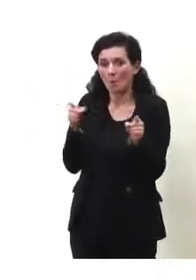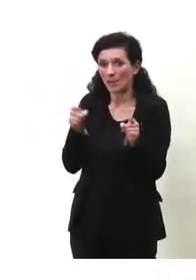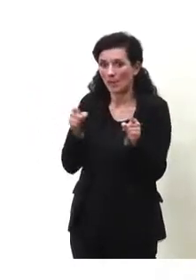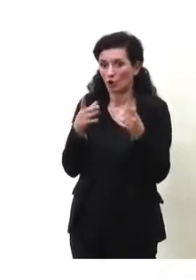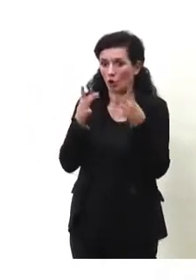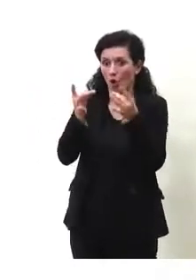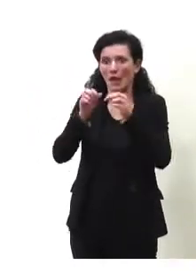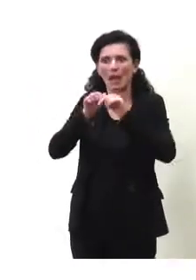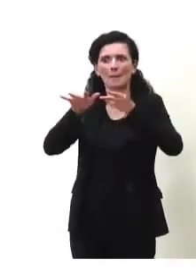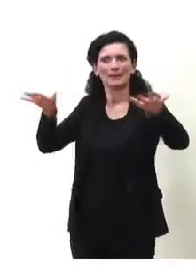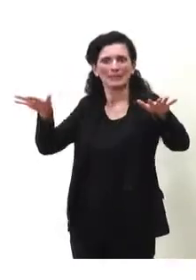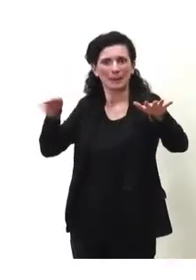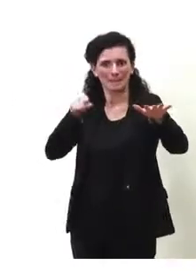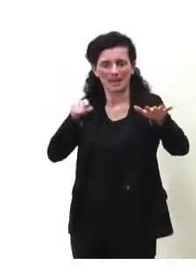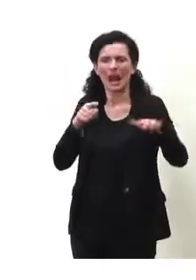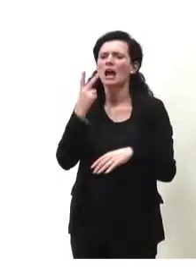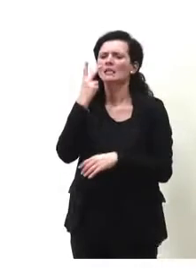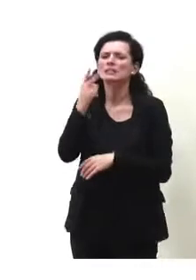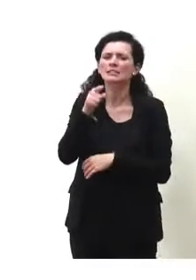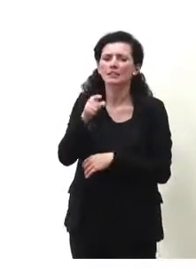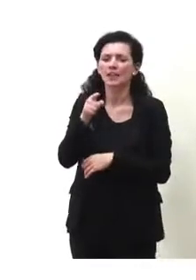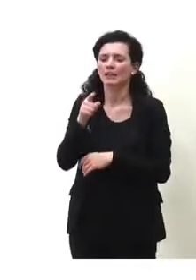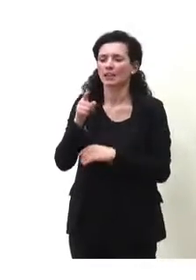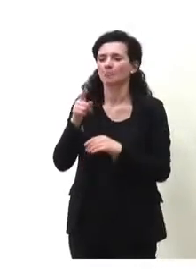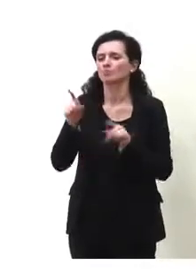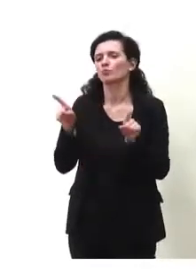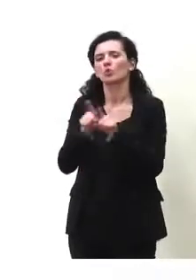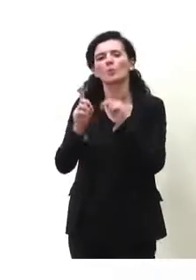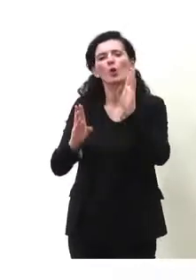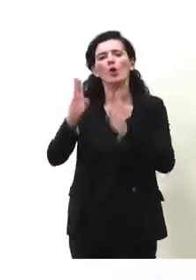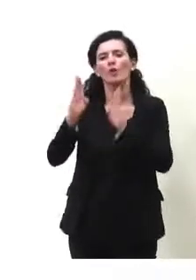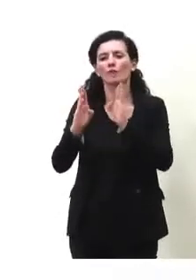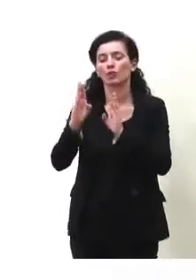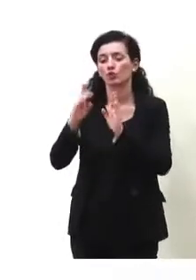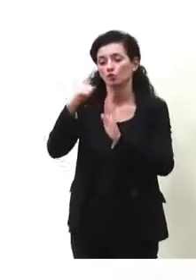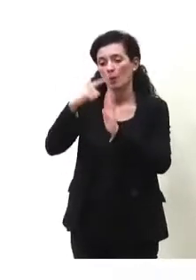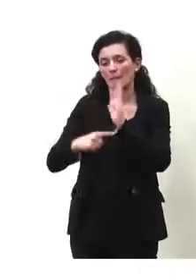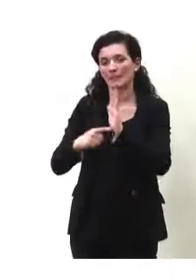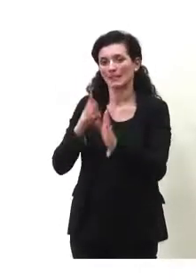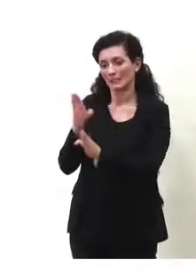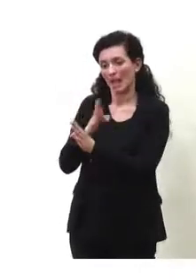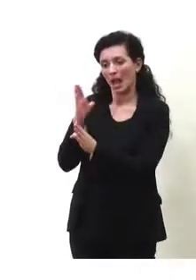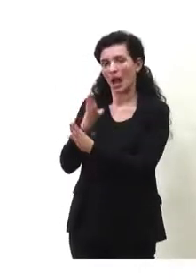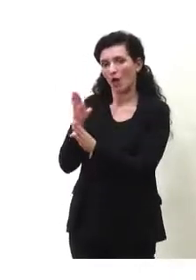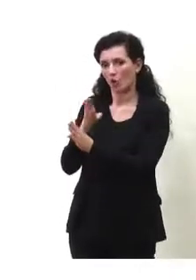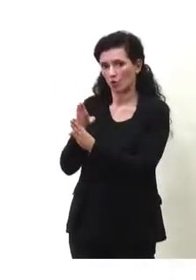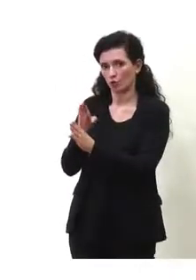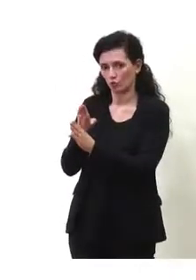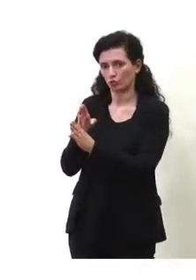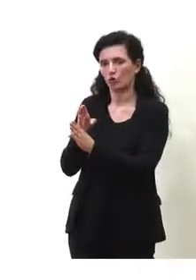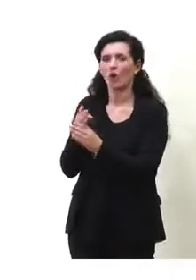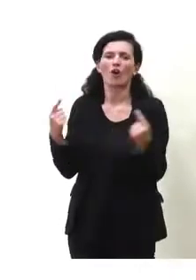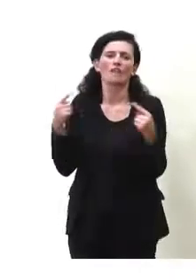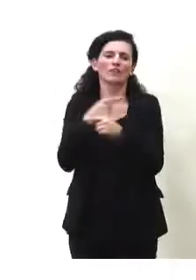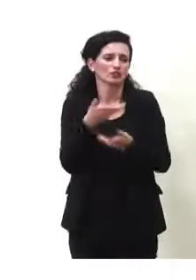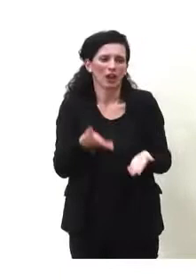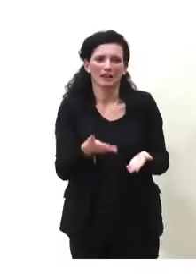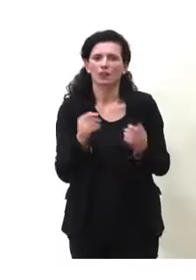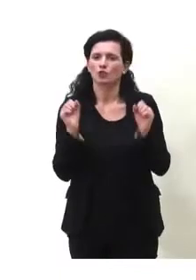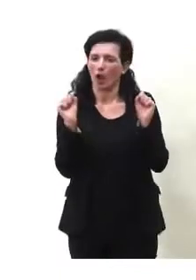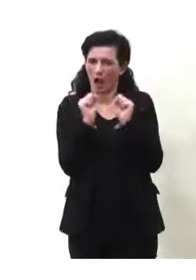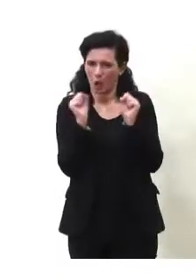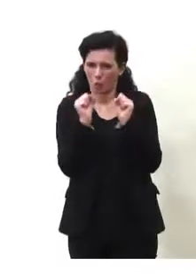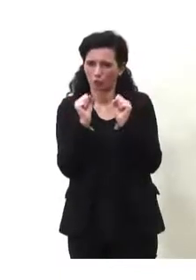crescita epidemica che osserviamo, come ad esempio ad agosto, che c'è quel picco di trasmissibilità nei sintomatici, o adesso in autunno, dove